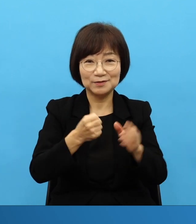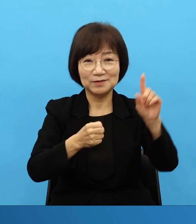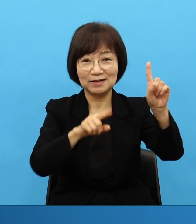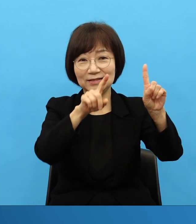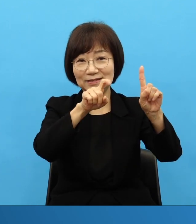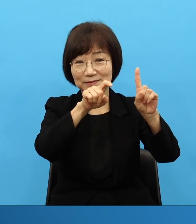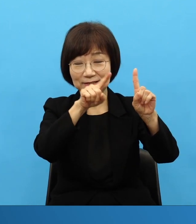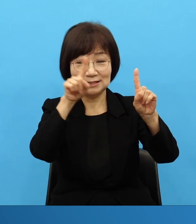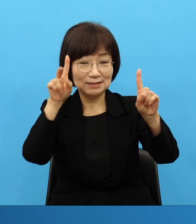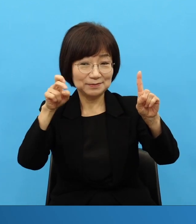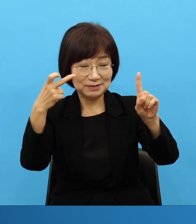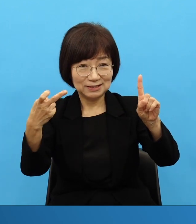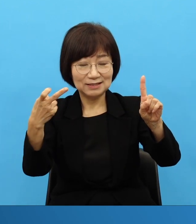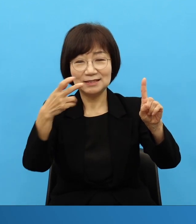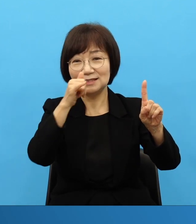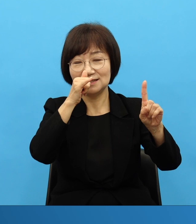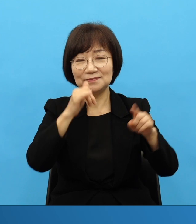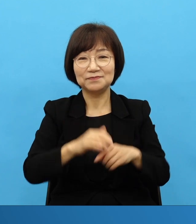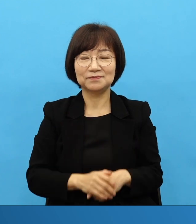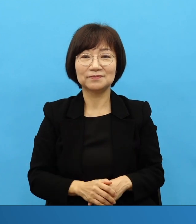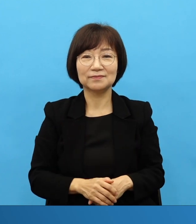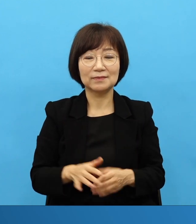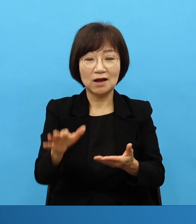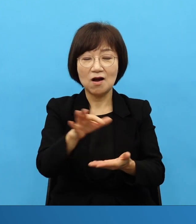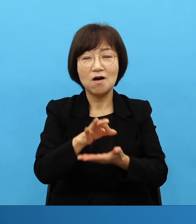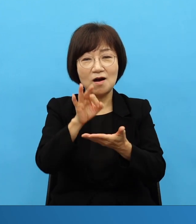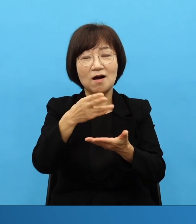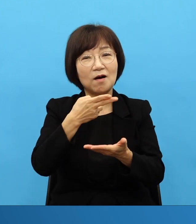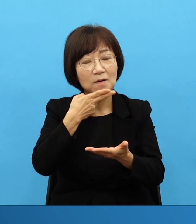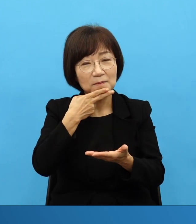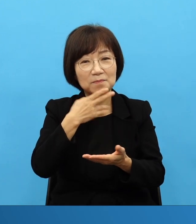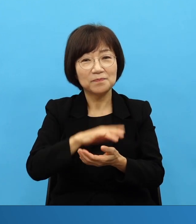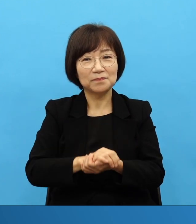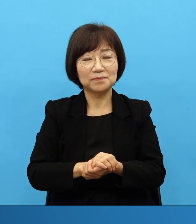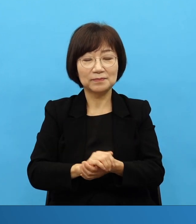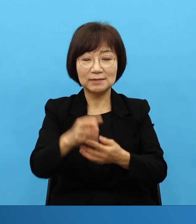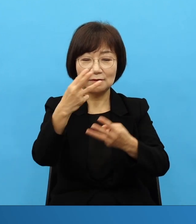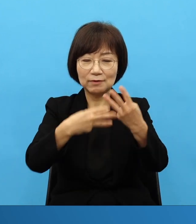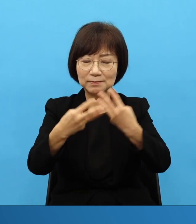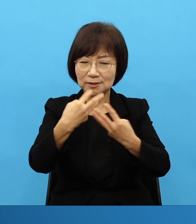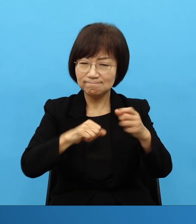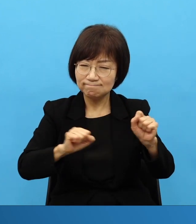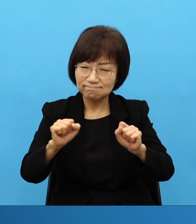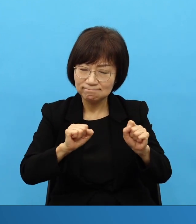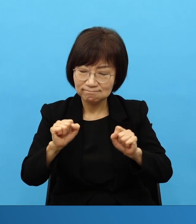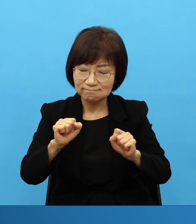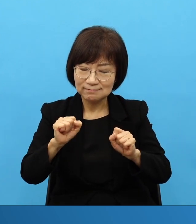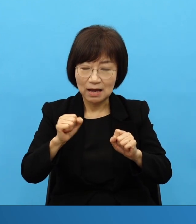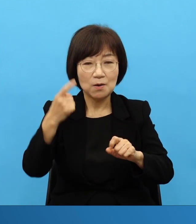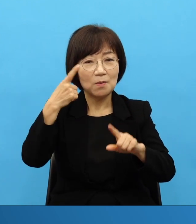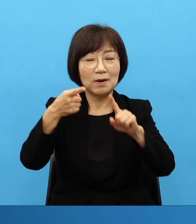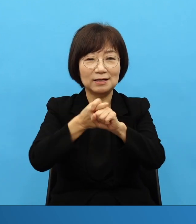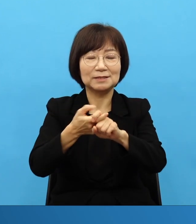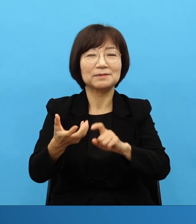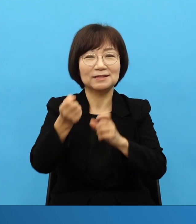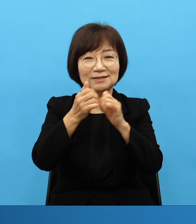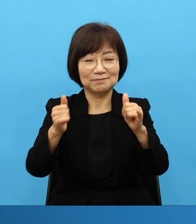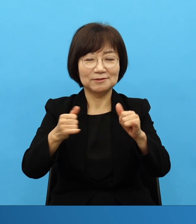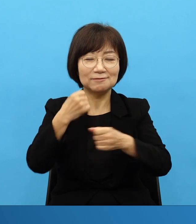온라인으로 진행됩니다. 등록 헌금은 따로 없으며 랩넌트 운동에 마음 담아 자유롭게 헌금하면